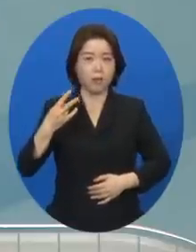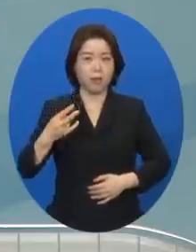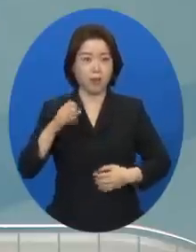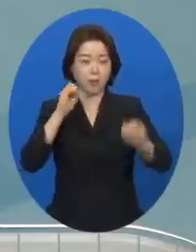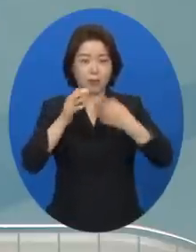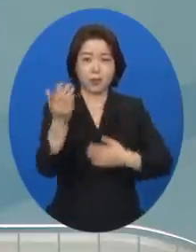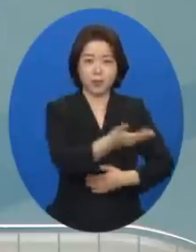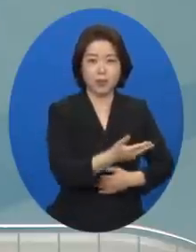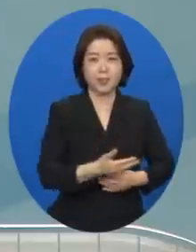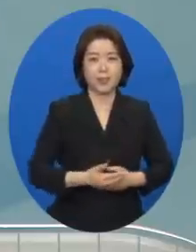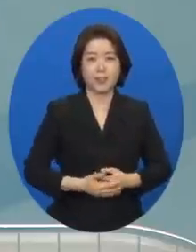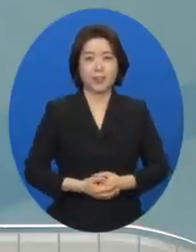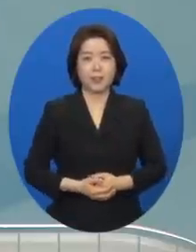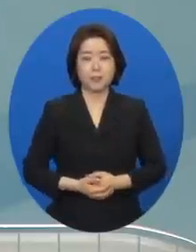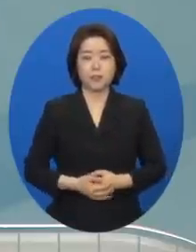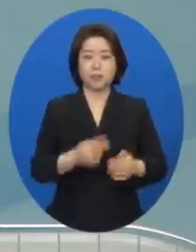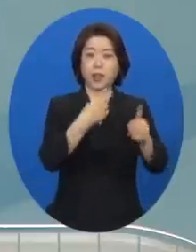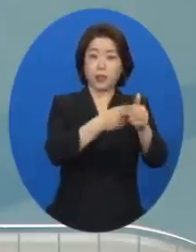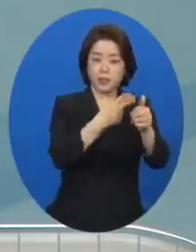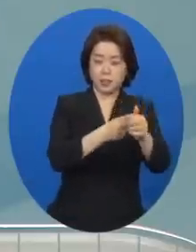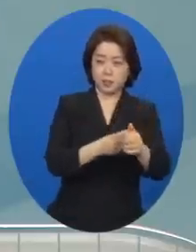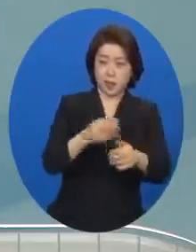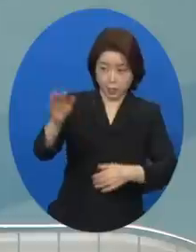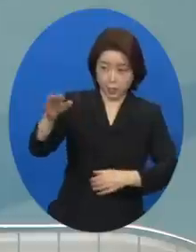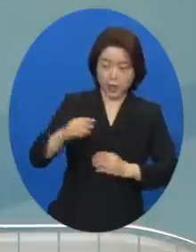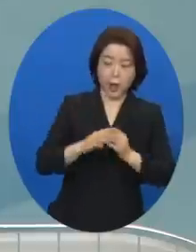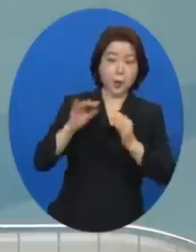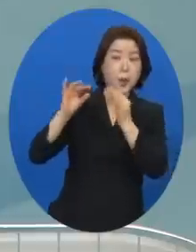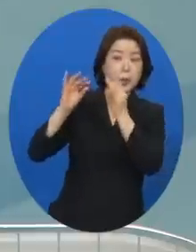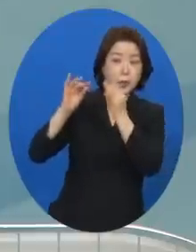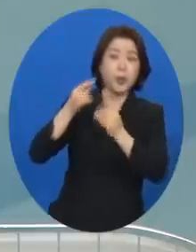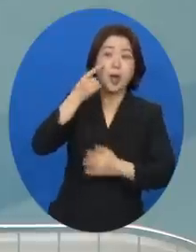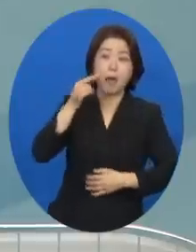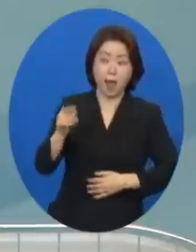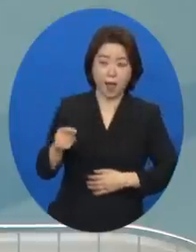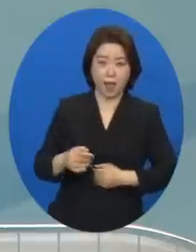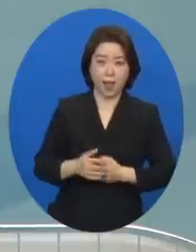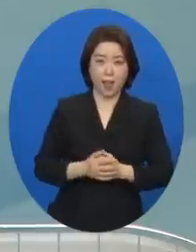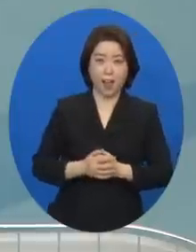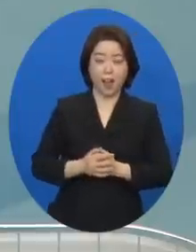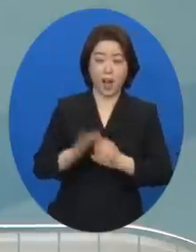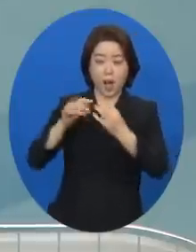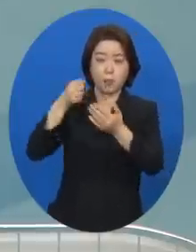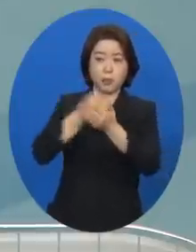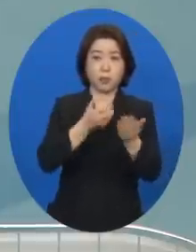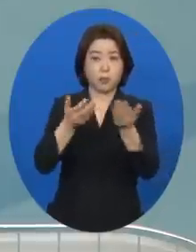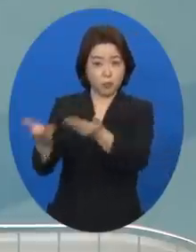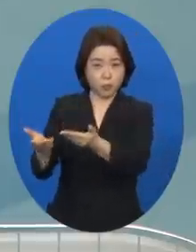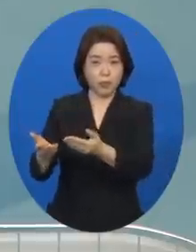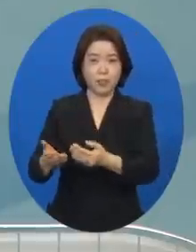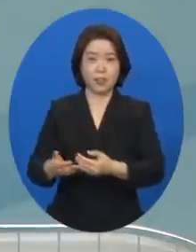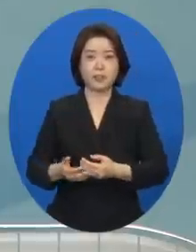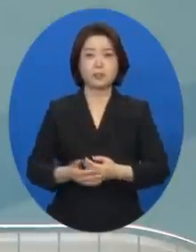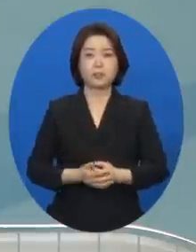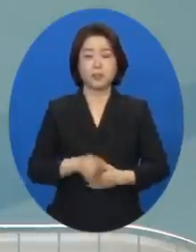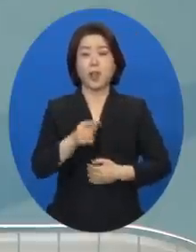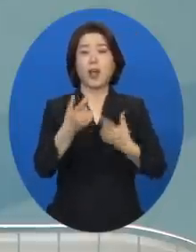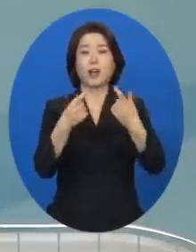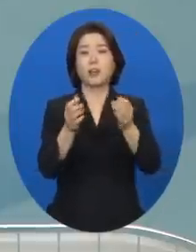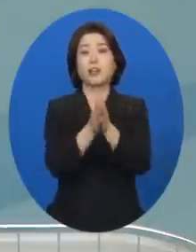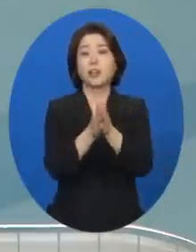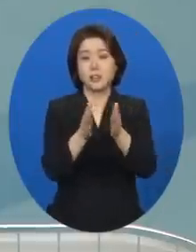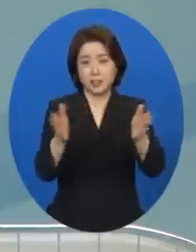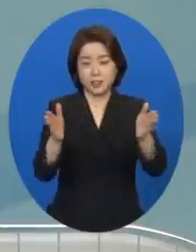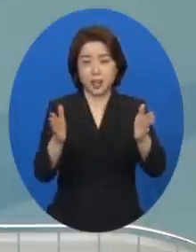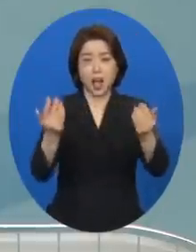해야 선생님이 너 그런 풀렸을 연주 해라 악기를 정 해주었습니다 그렇게 해서 시작한